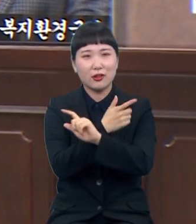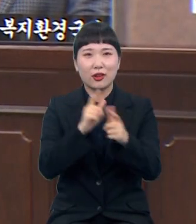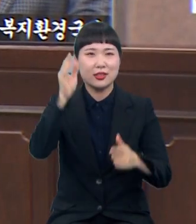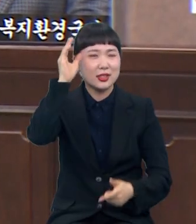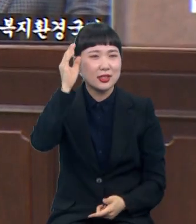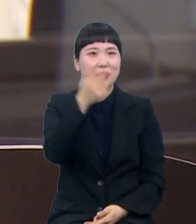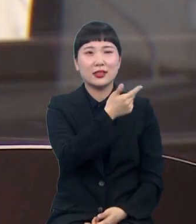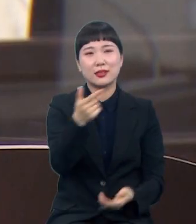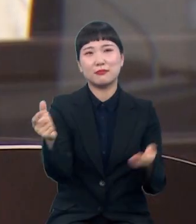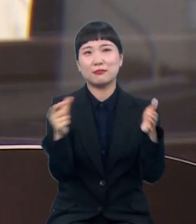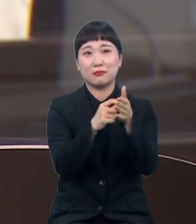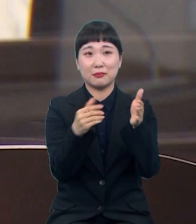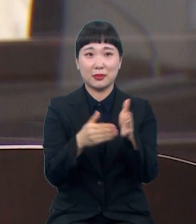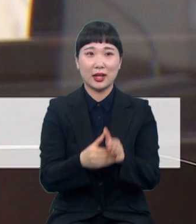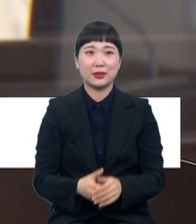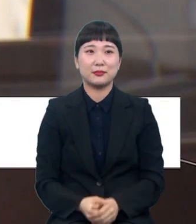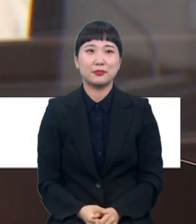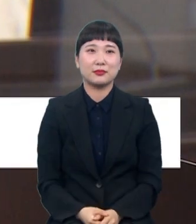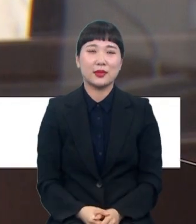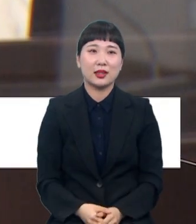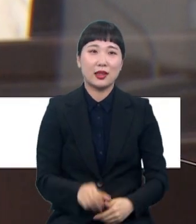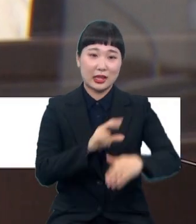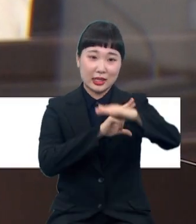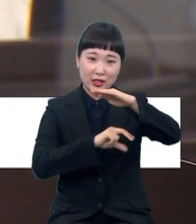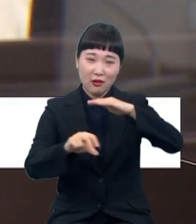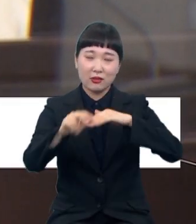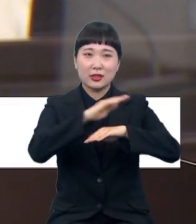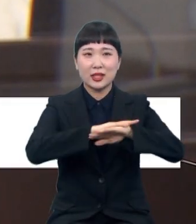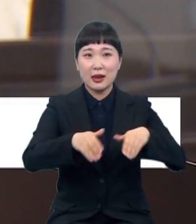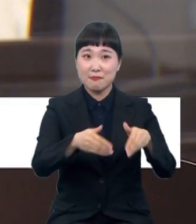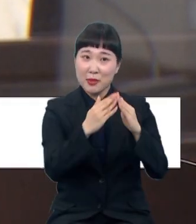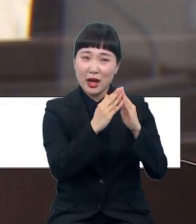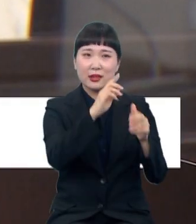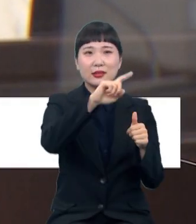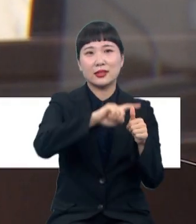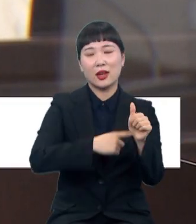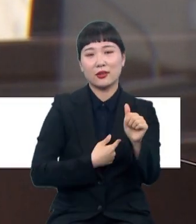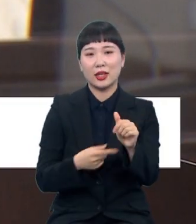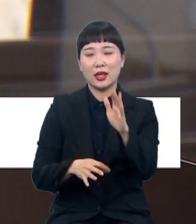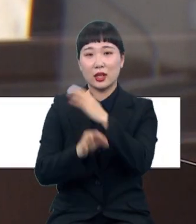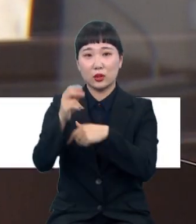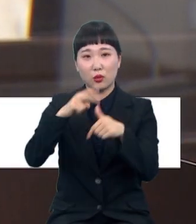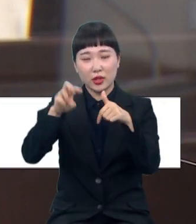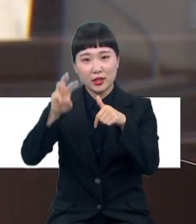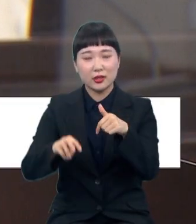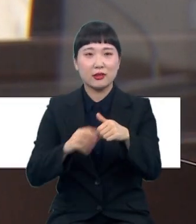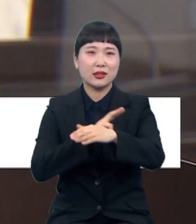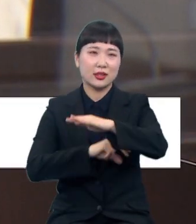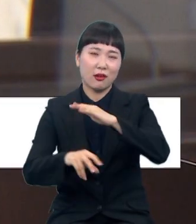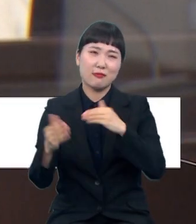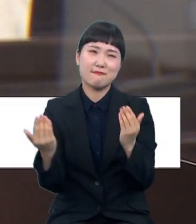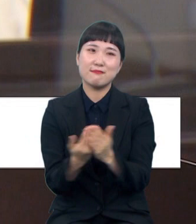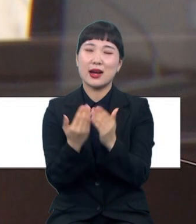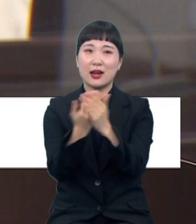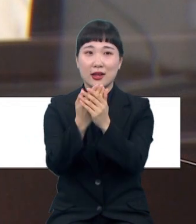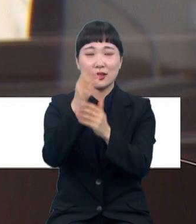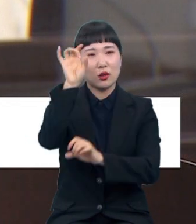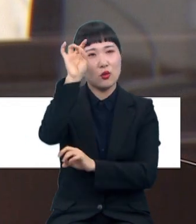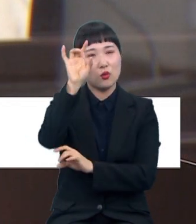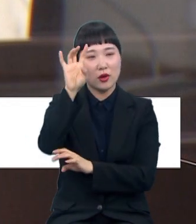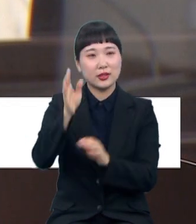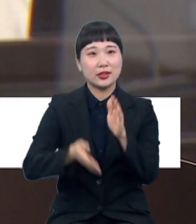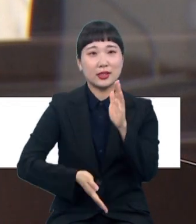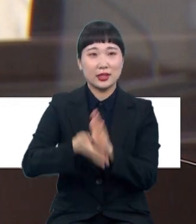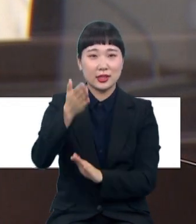드러냈습니다. 역세권이 형성되고 동인천역 활성화 등 원도심의 기폭제가 될